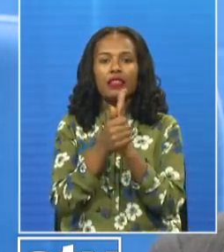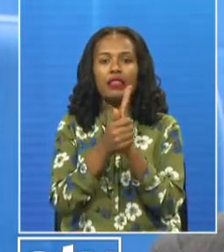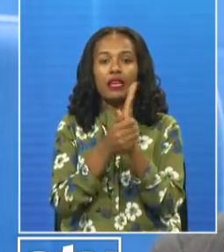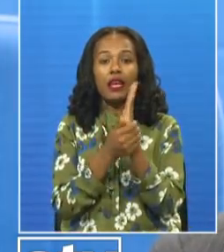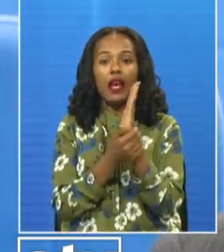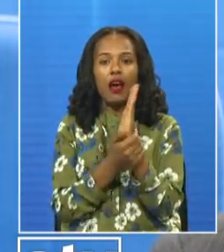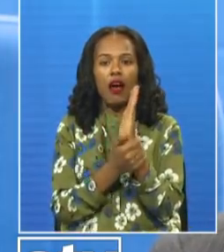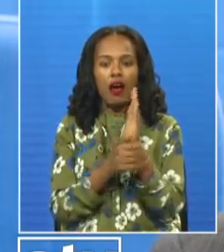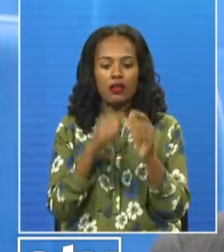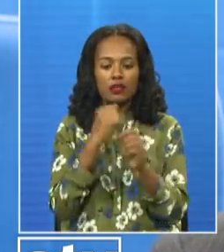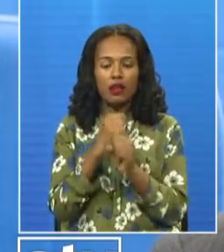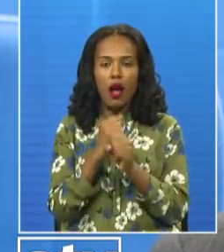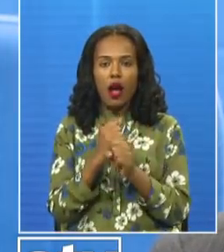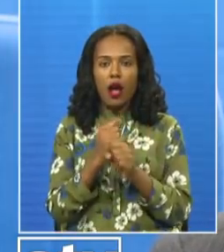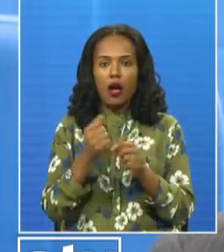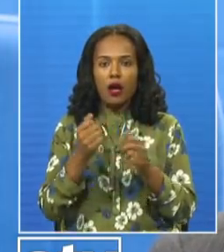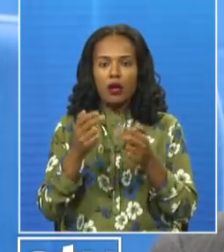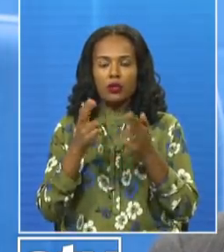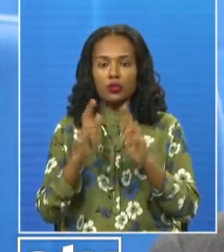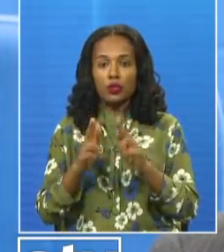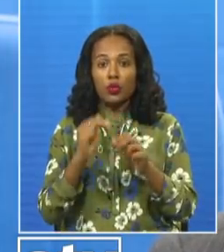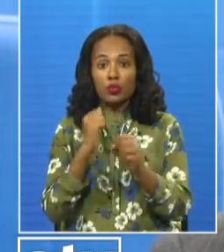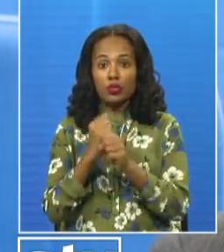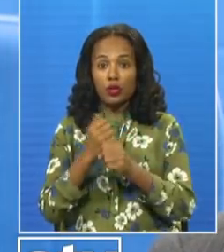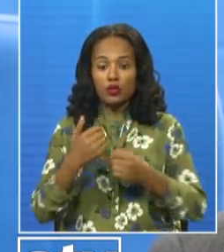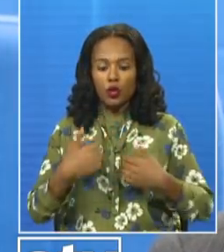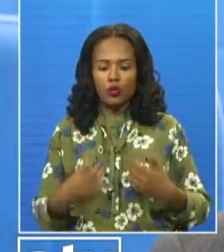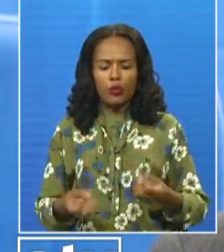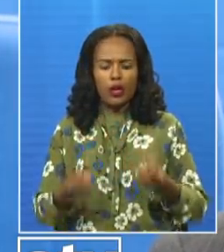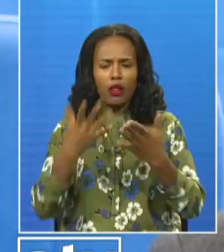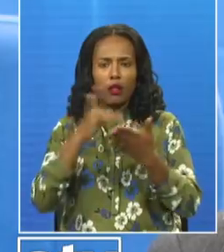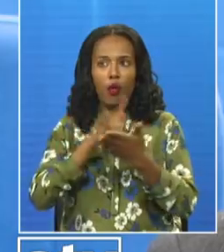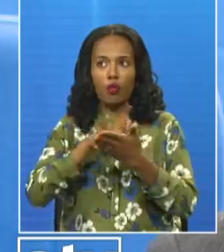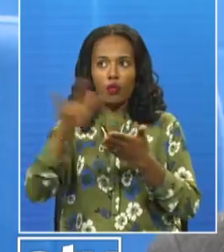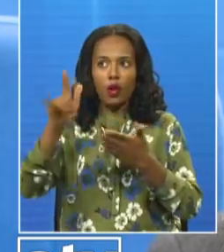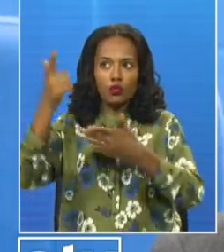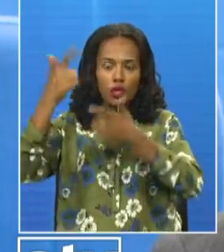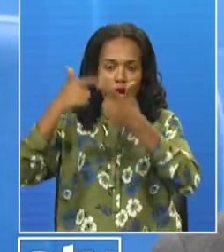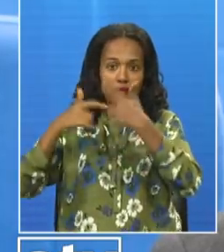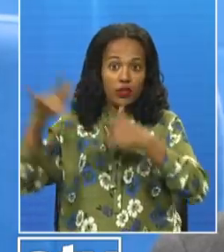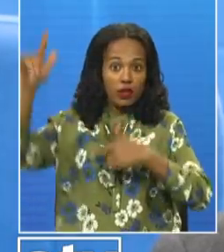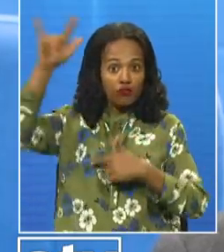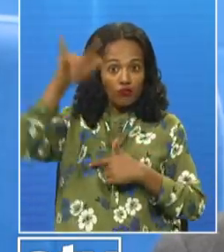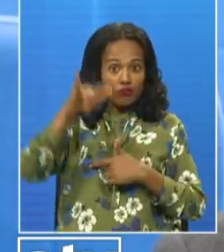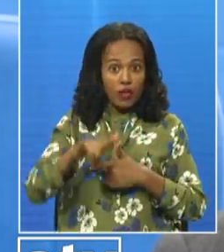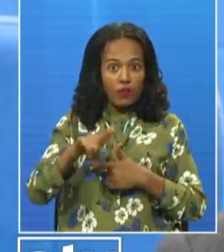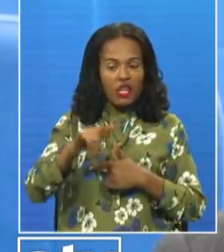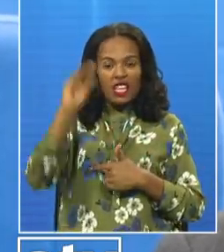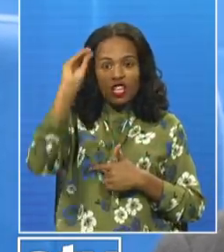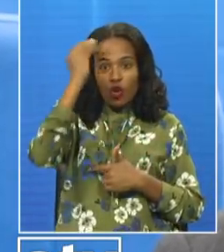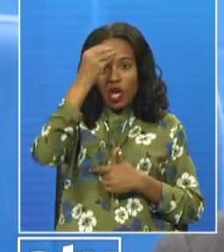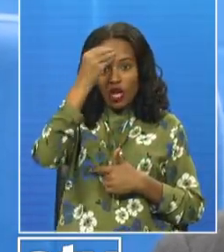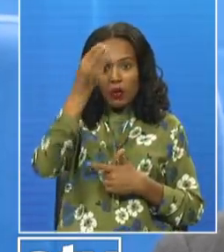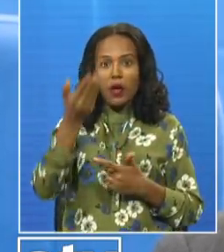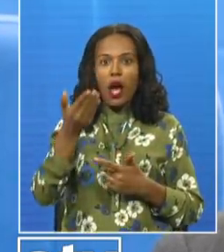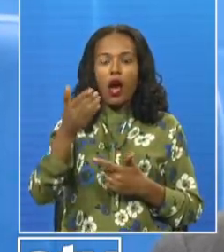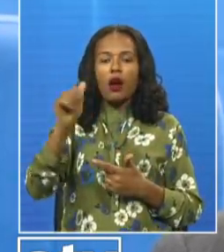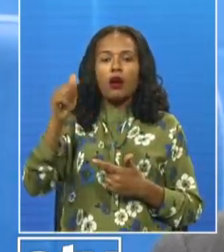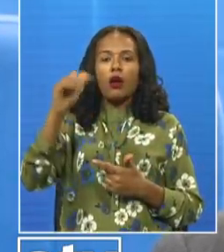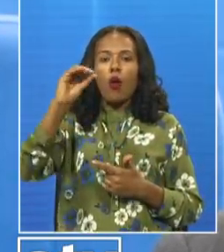የጥገና ስራችንም ጥሩ እየሄደ ነው ያለው። በርከት ያሉ አውሮፕላኖች አምጥተን ከውጭ እየጠገንና ያለ ነው። የሳውዲ አረቢያ፣